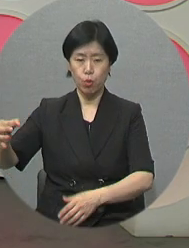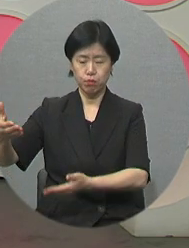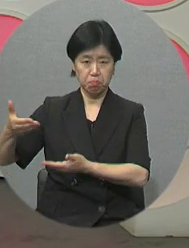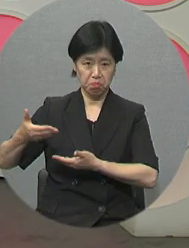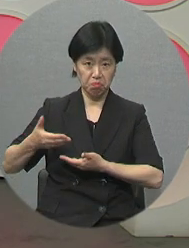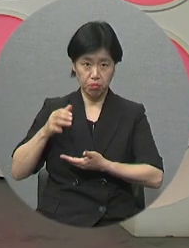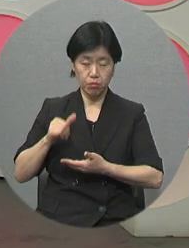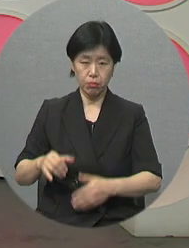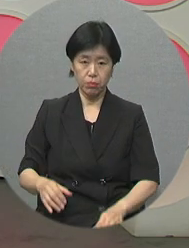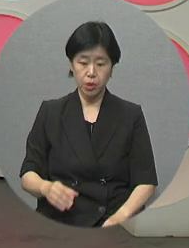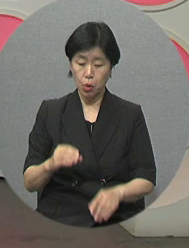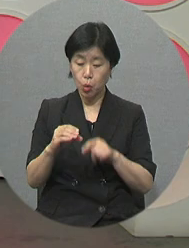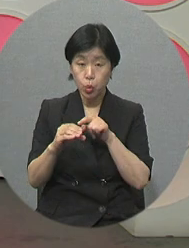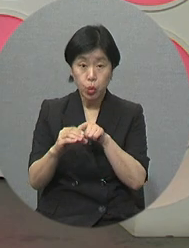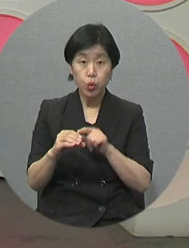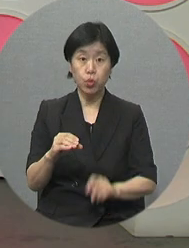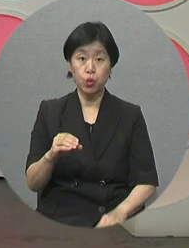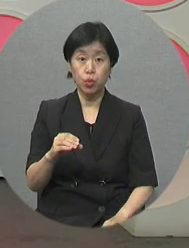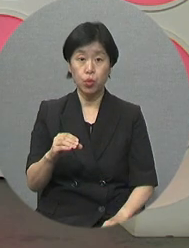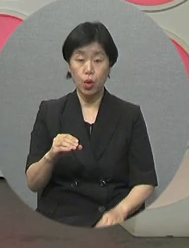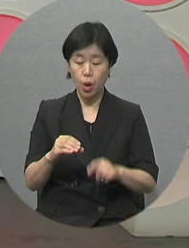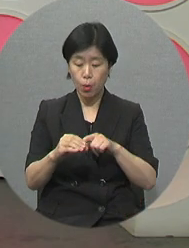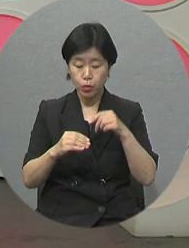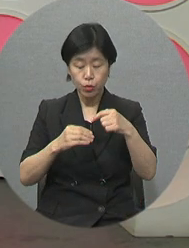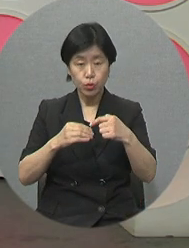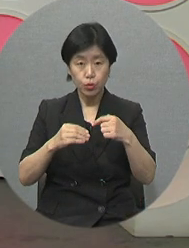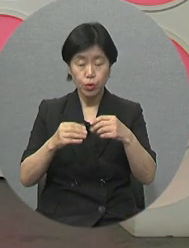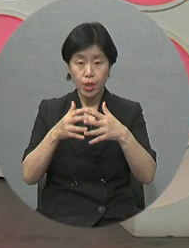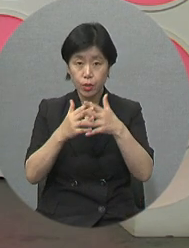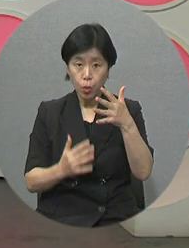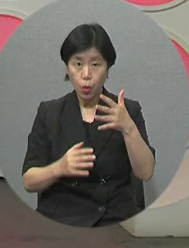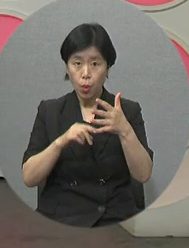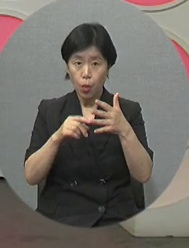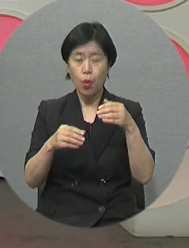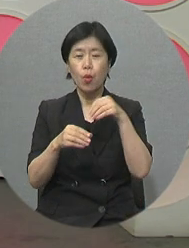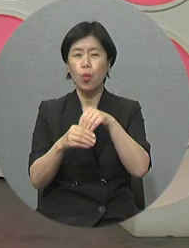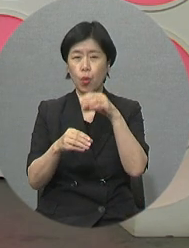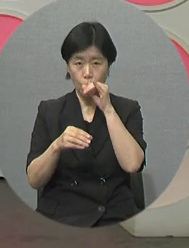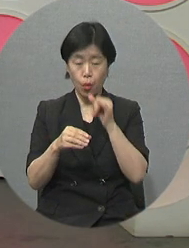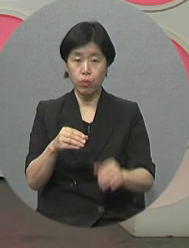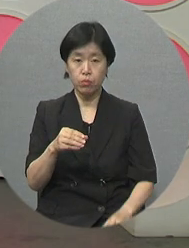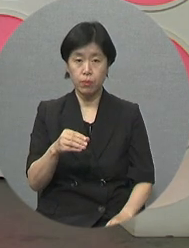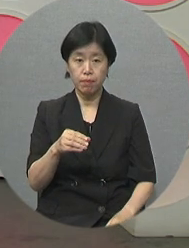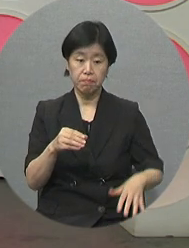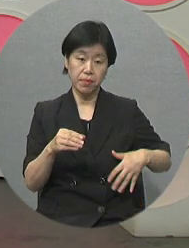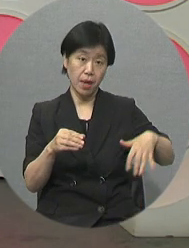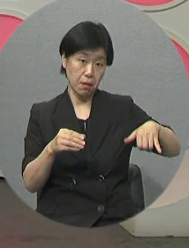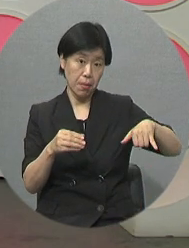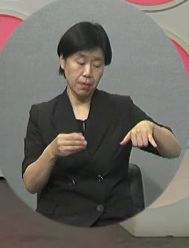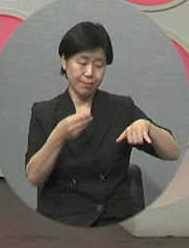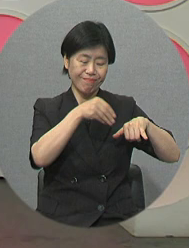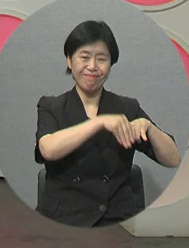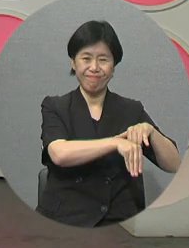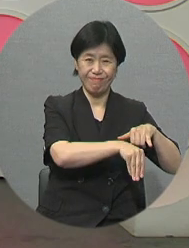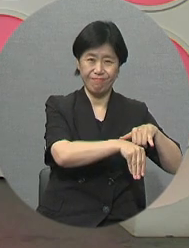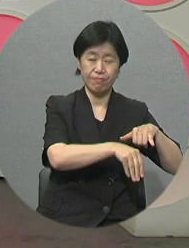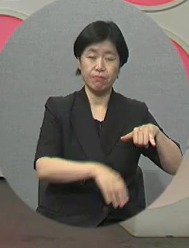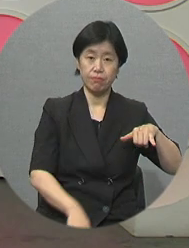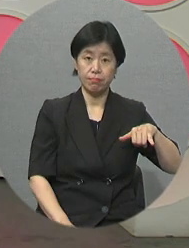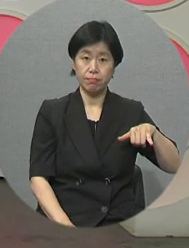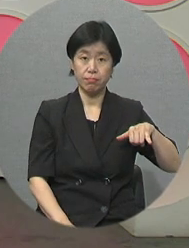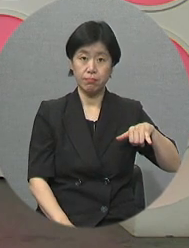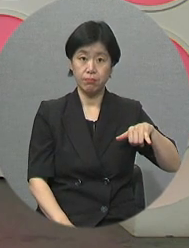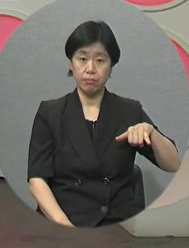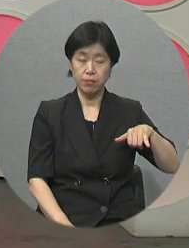봉투엔 지난번처럼 수표가 들어있었고 저는 여행 가방 뒷주머니에 봉투를 넣었습니다.